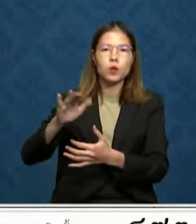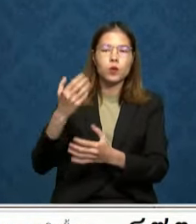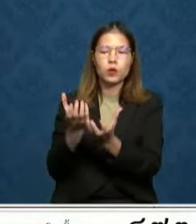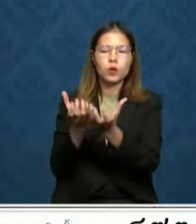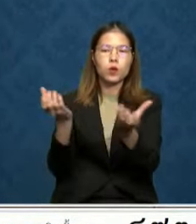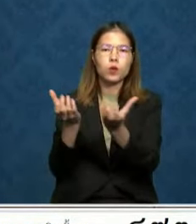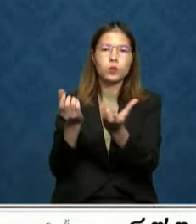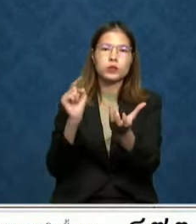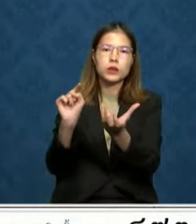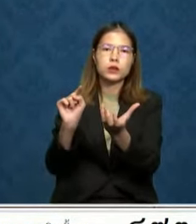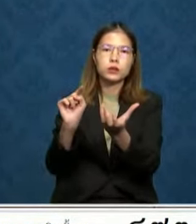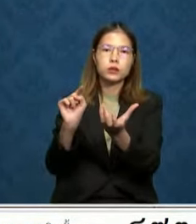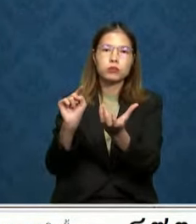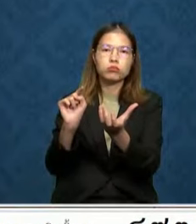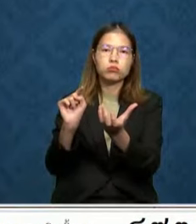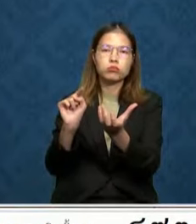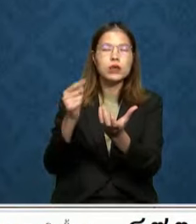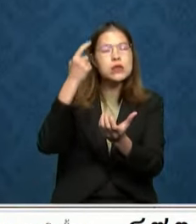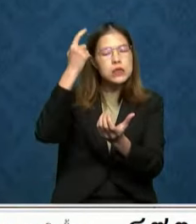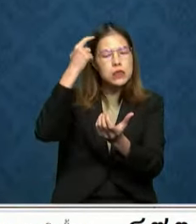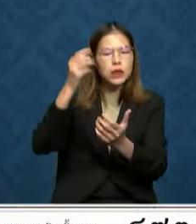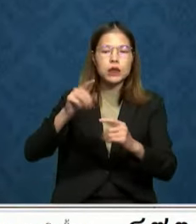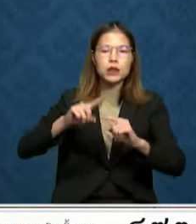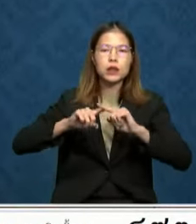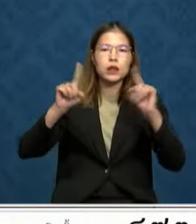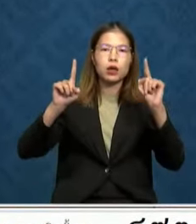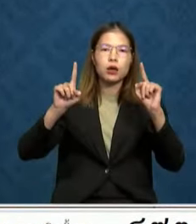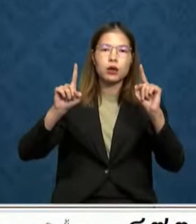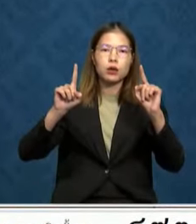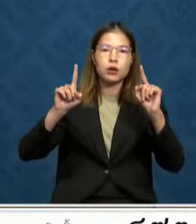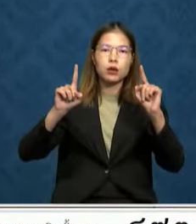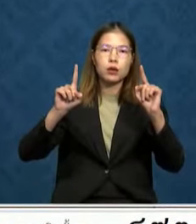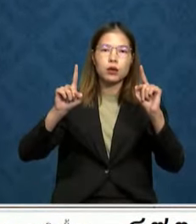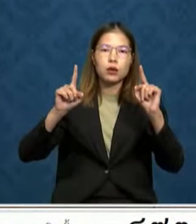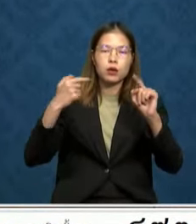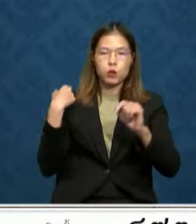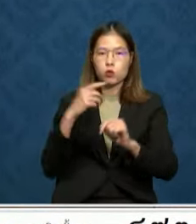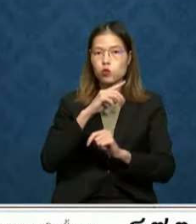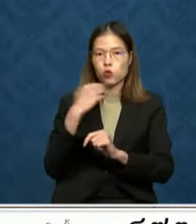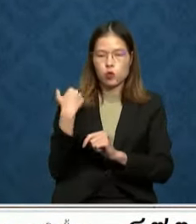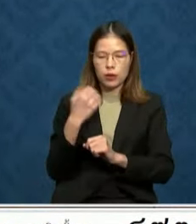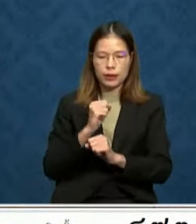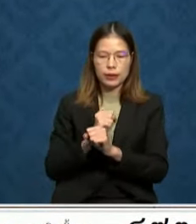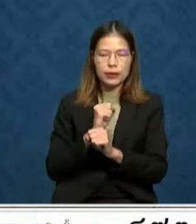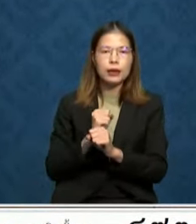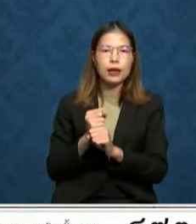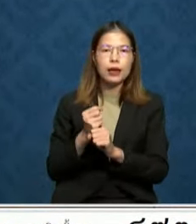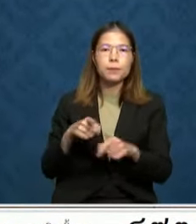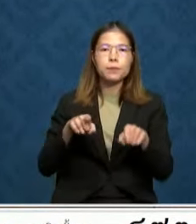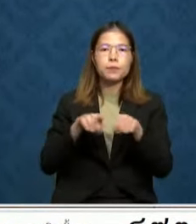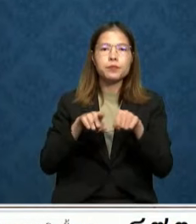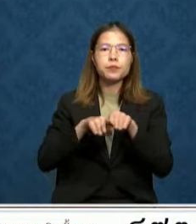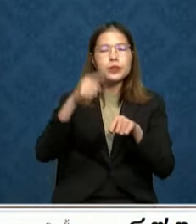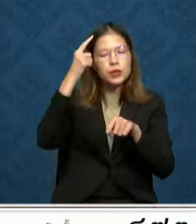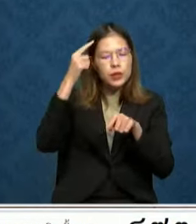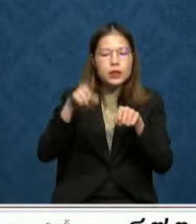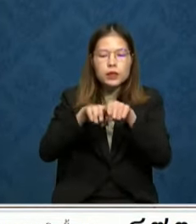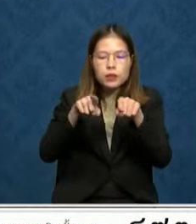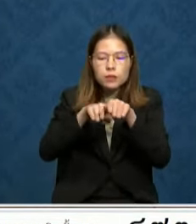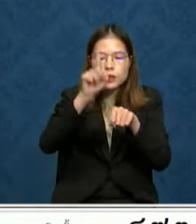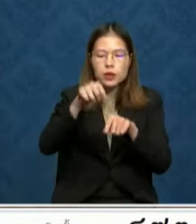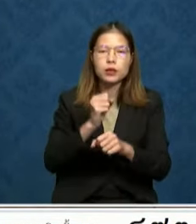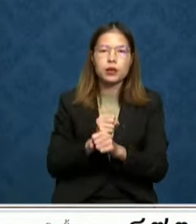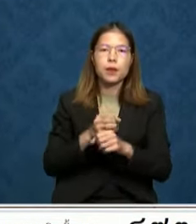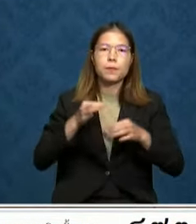ัฐก๊ Vish présidentประเด็นเยักอาจจะเหนต่างในส่วของวุธินะคะแต่จิๆที่okeด้วย erfahrenวก quarantine